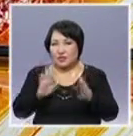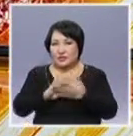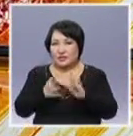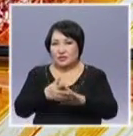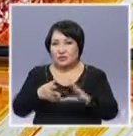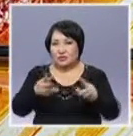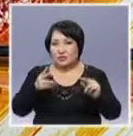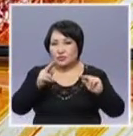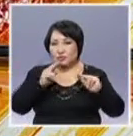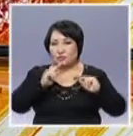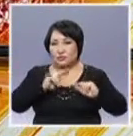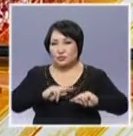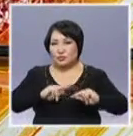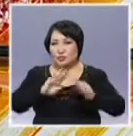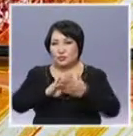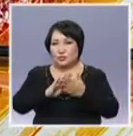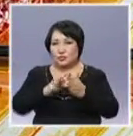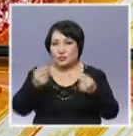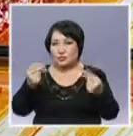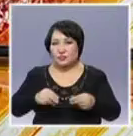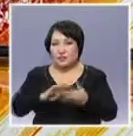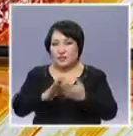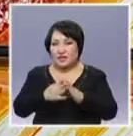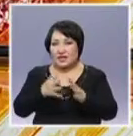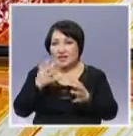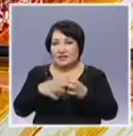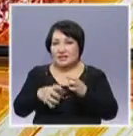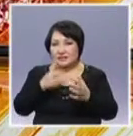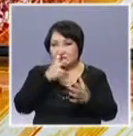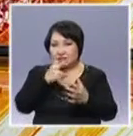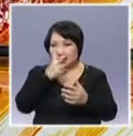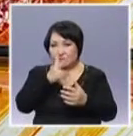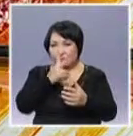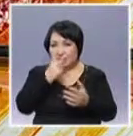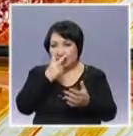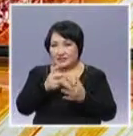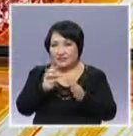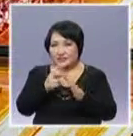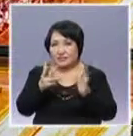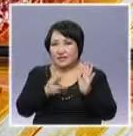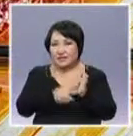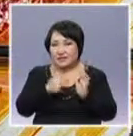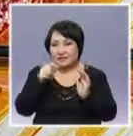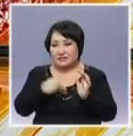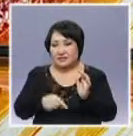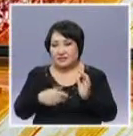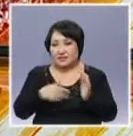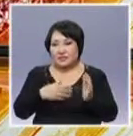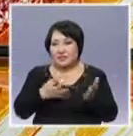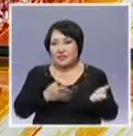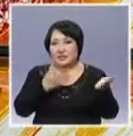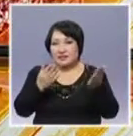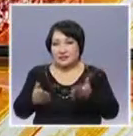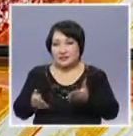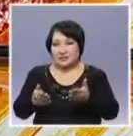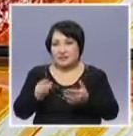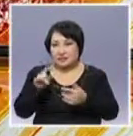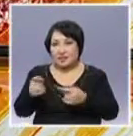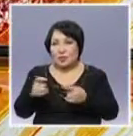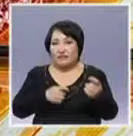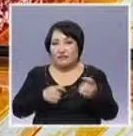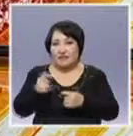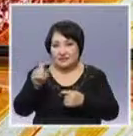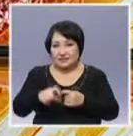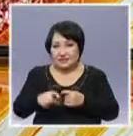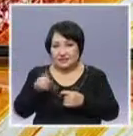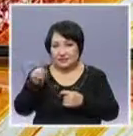них среднюю зарплату они показывали 18 тысяч. И мы пригласили именно руководителя и того же работника. И спросили,